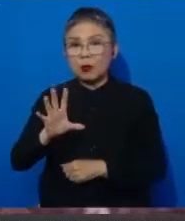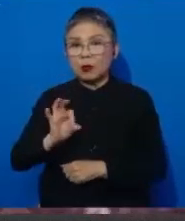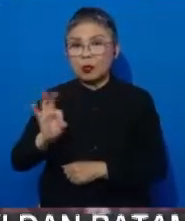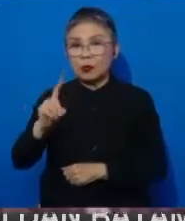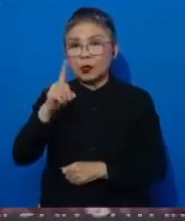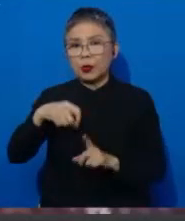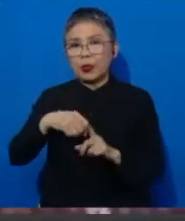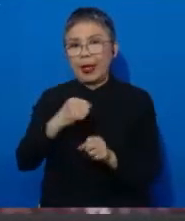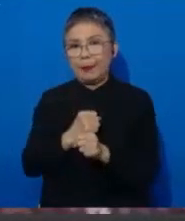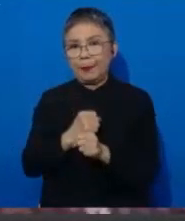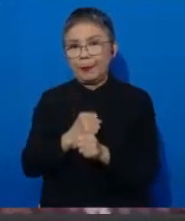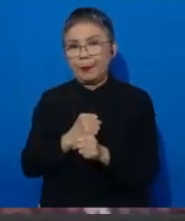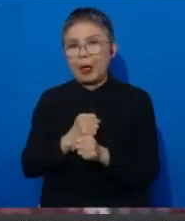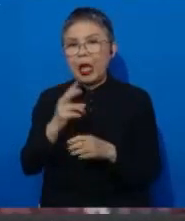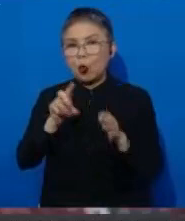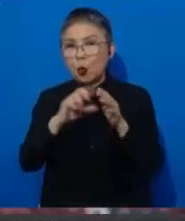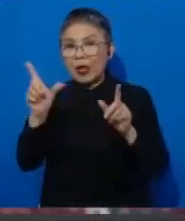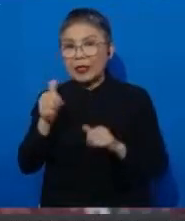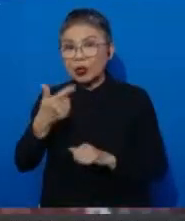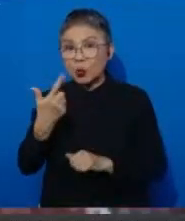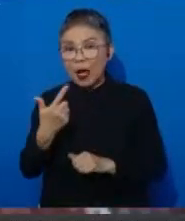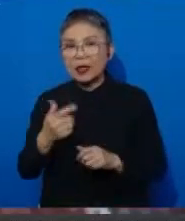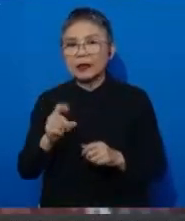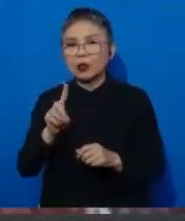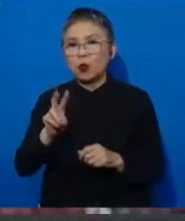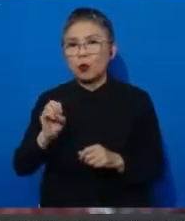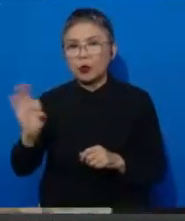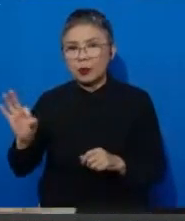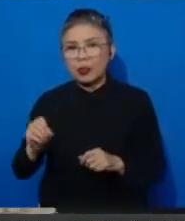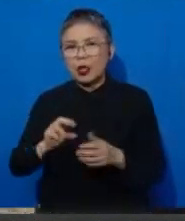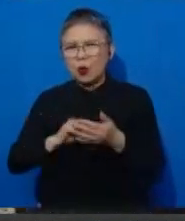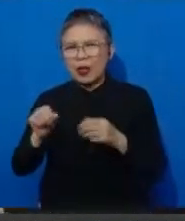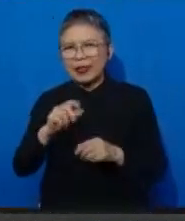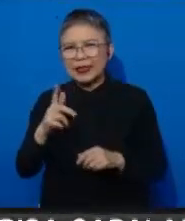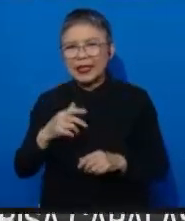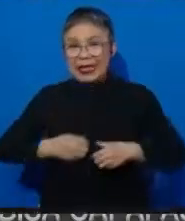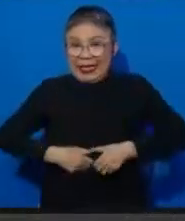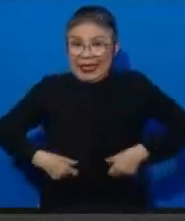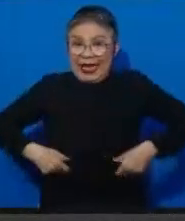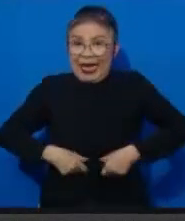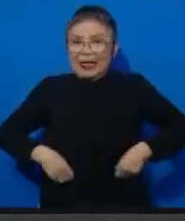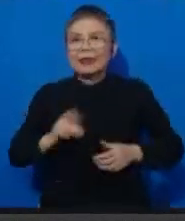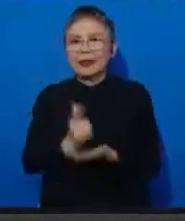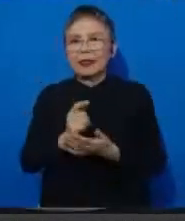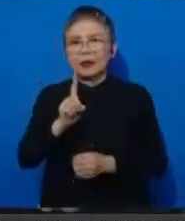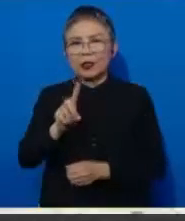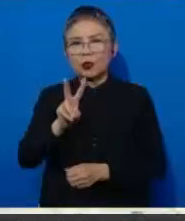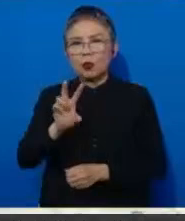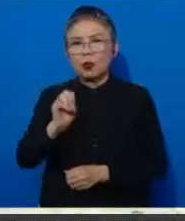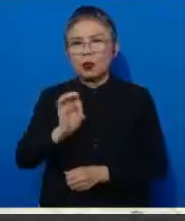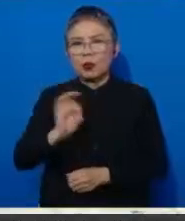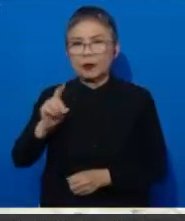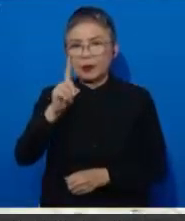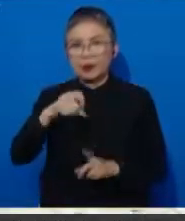per kilogram, kualitas 2 Rp140.000 per kilogram, dan kualitas 3 seperti iga masih tetap Rp120.000 per